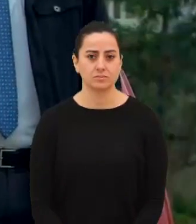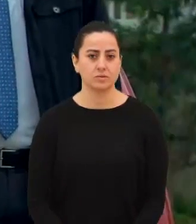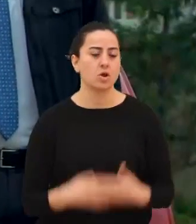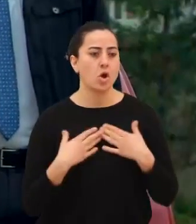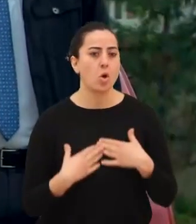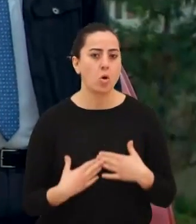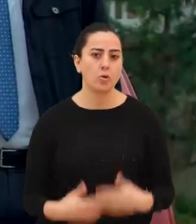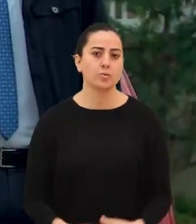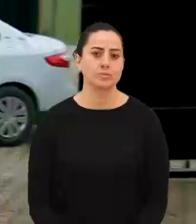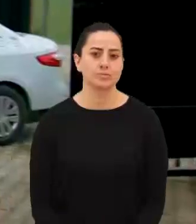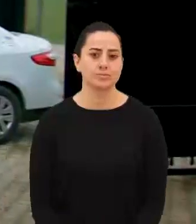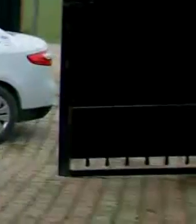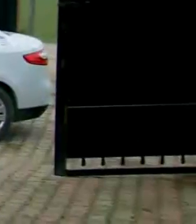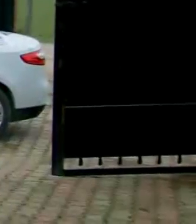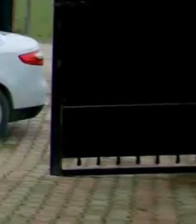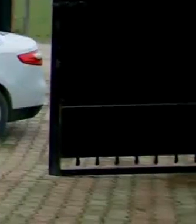be.